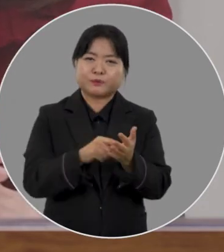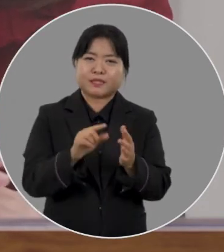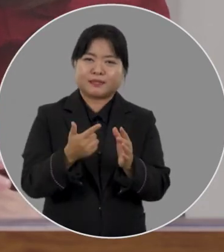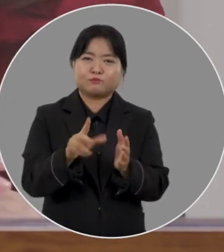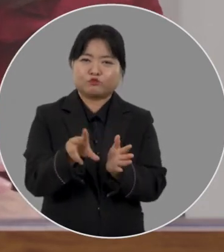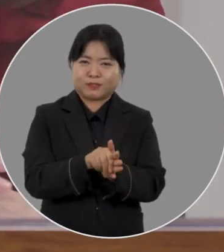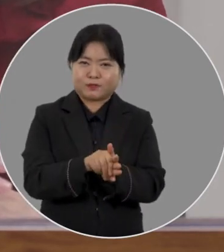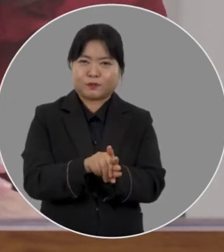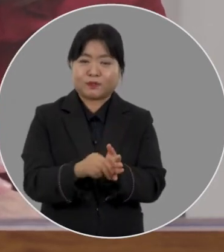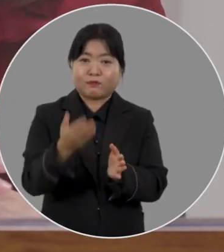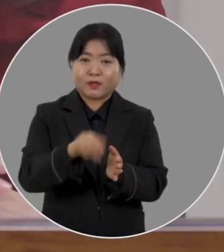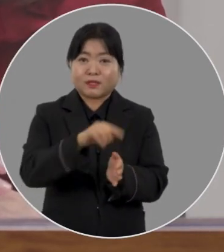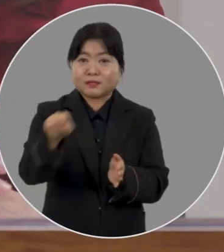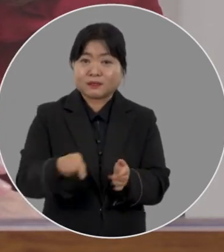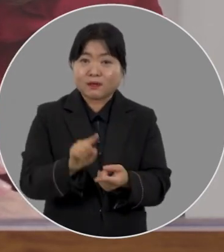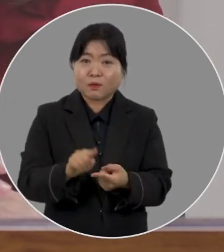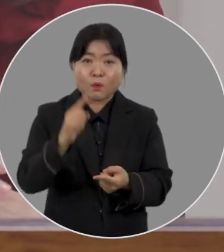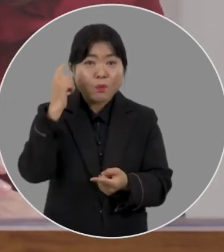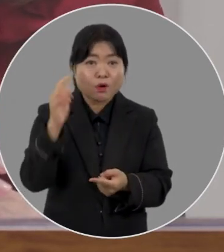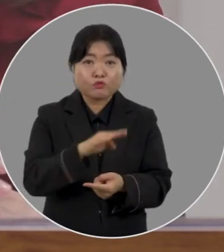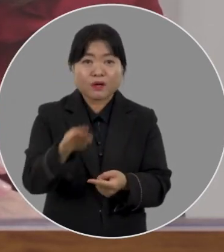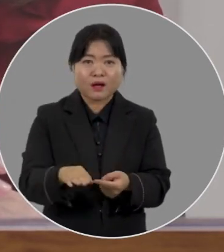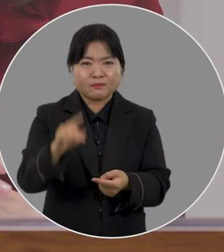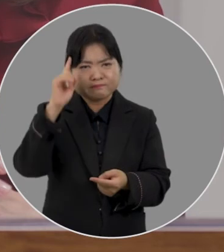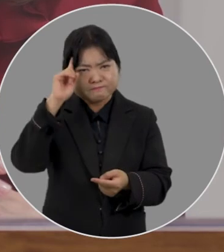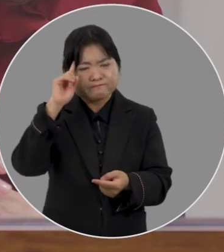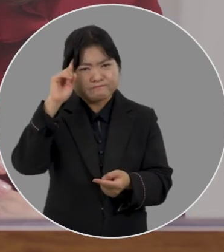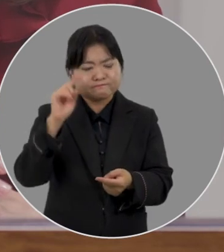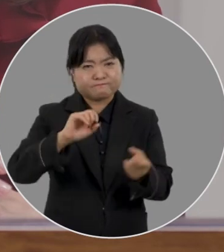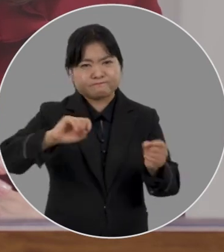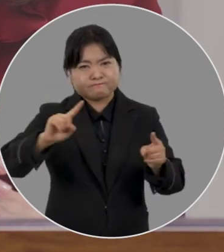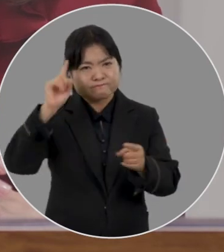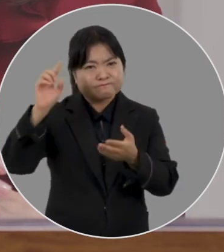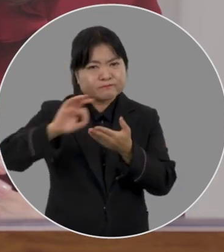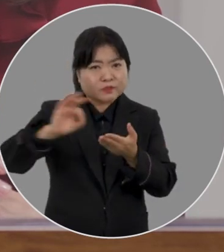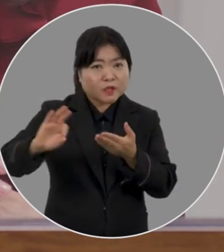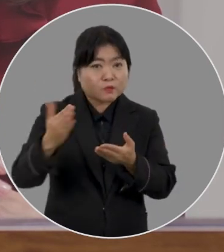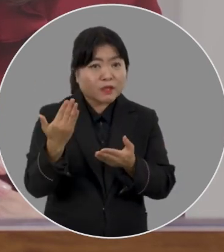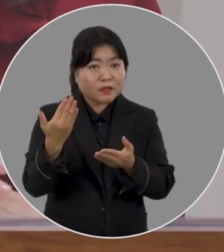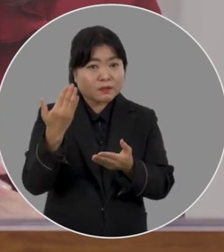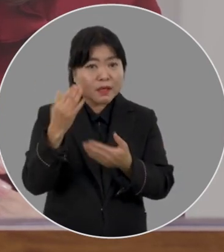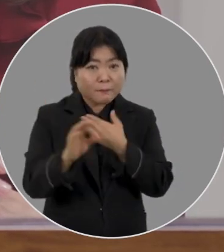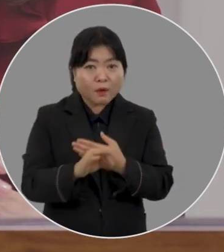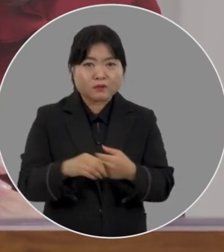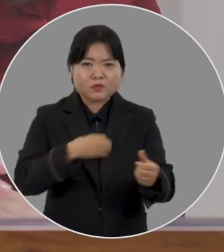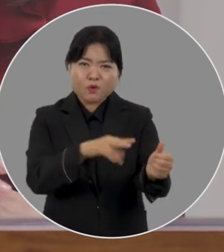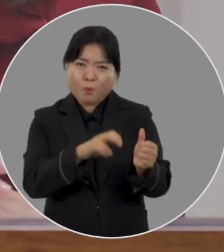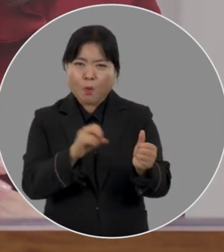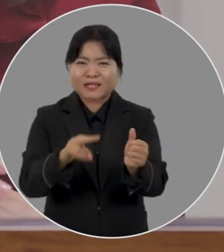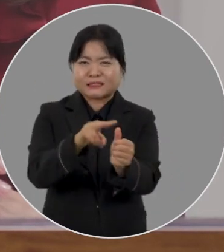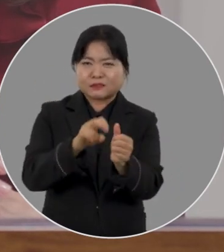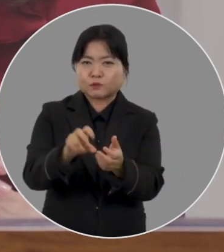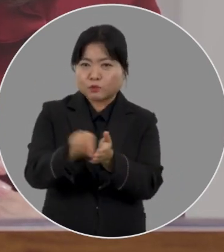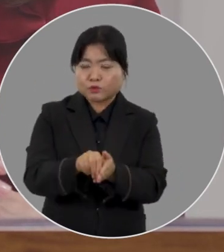네. 근데 이게 왜 정말 우리가 신경을 써야 하면은 이 혐오나 정오 문제는